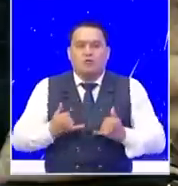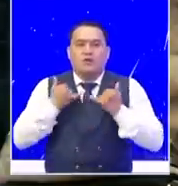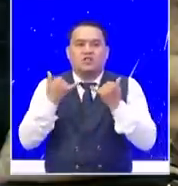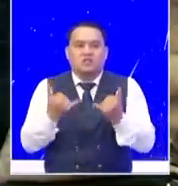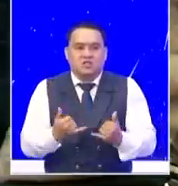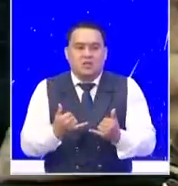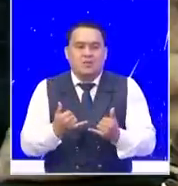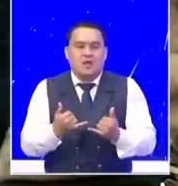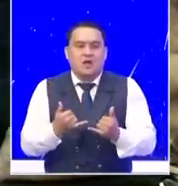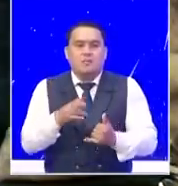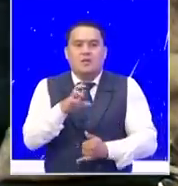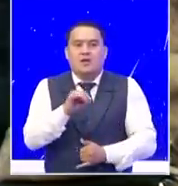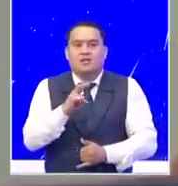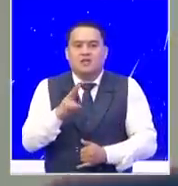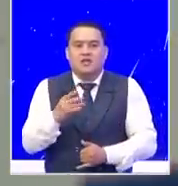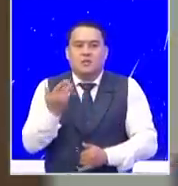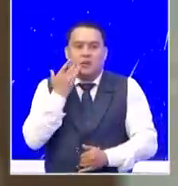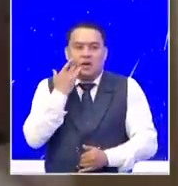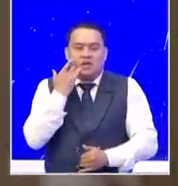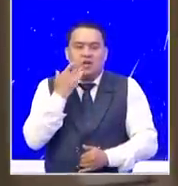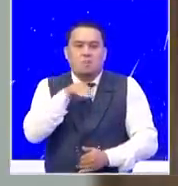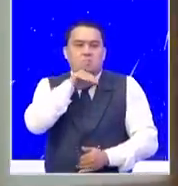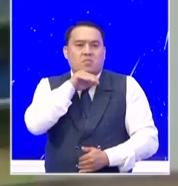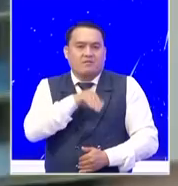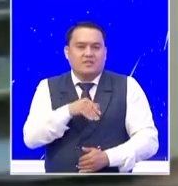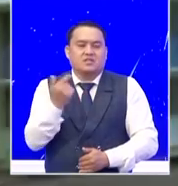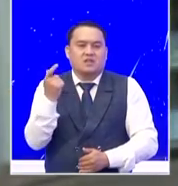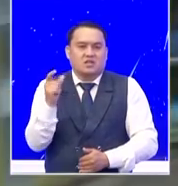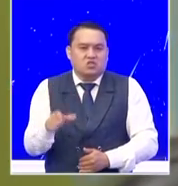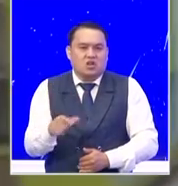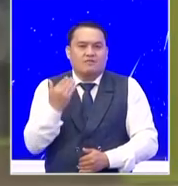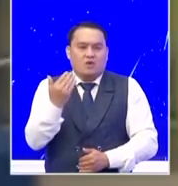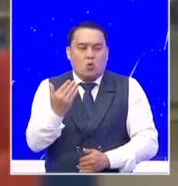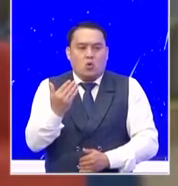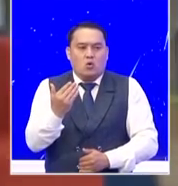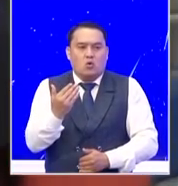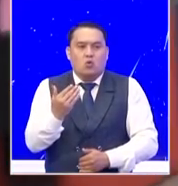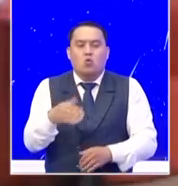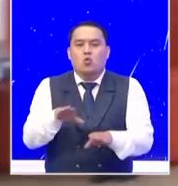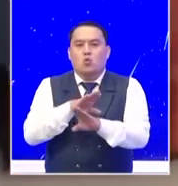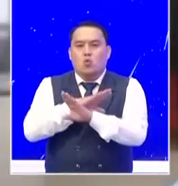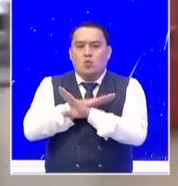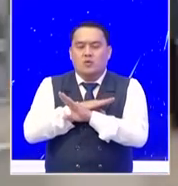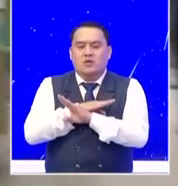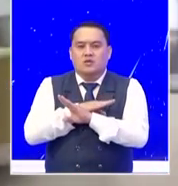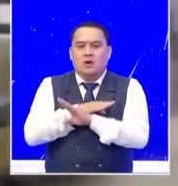многих соотечественников Бейсен Куранбек – пример настоящего профессионализма и человечности. Уход блестящего журналиста – большая потеря для всей